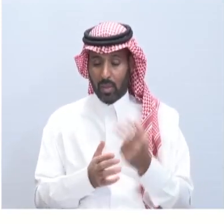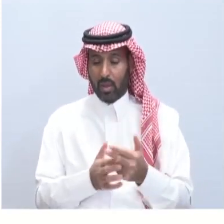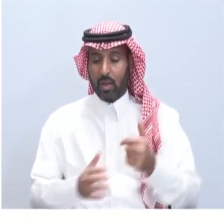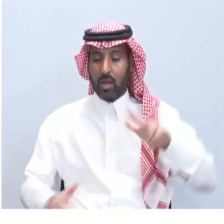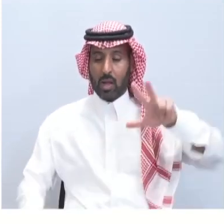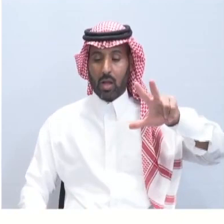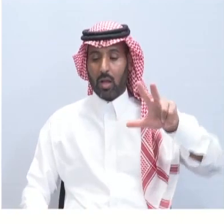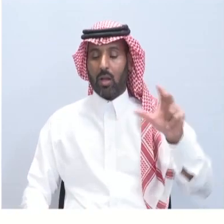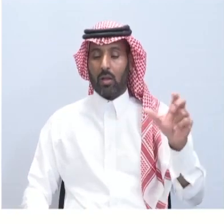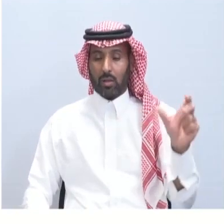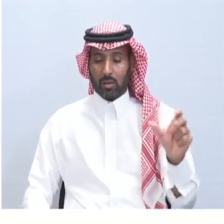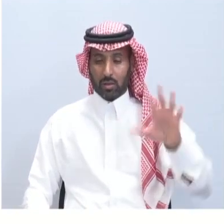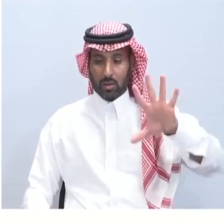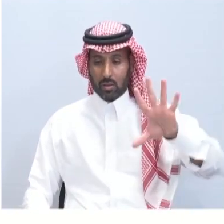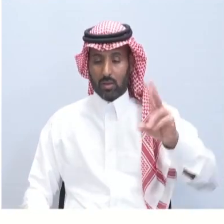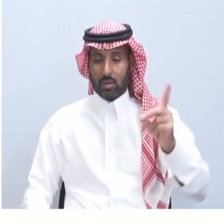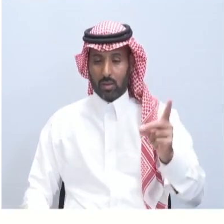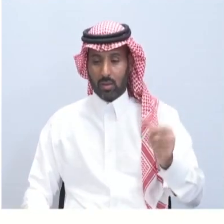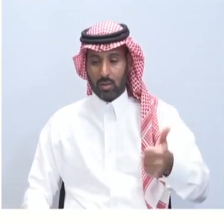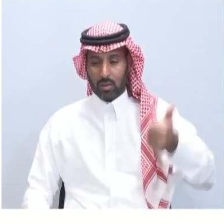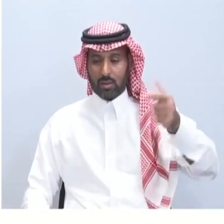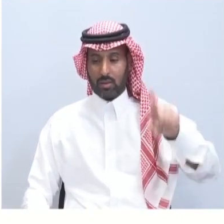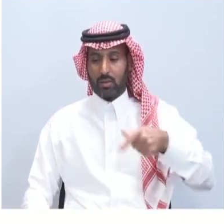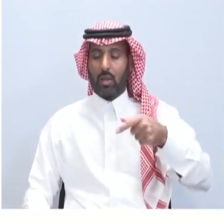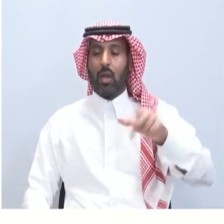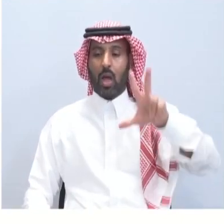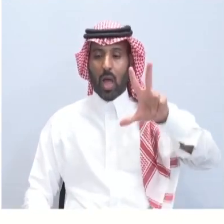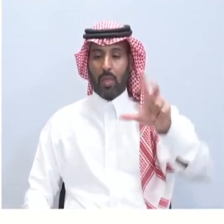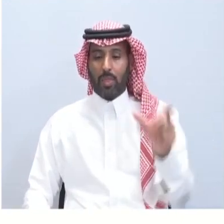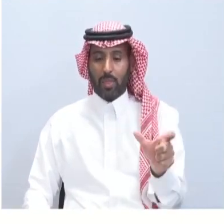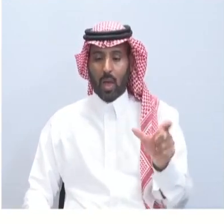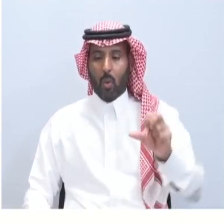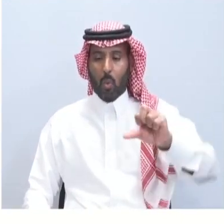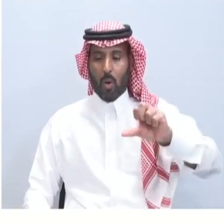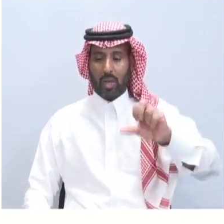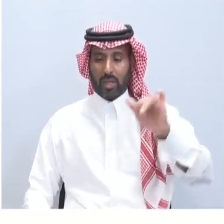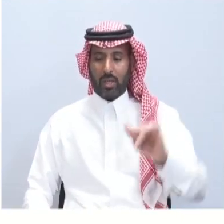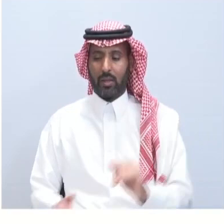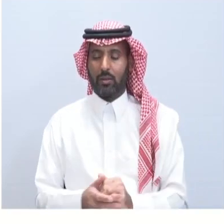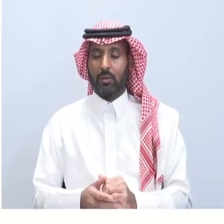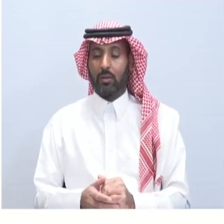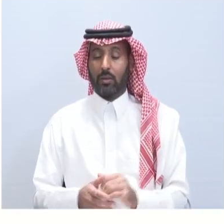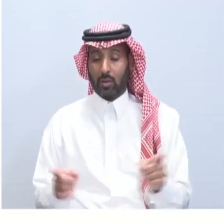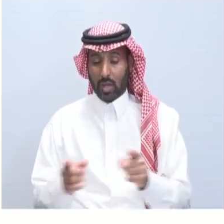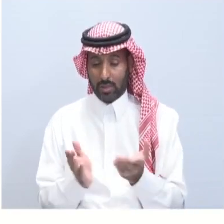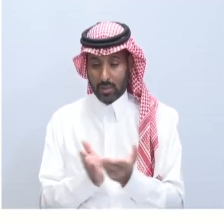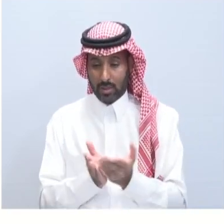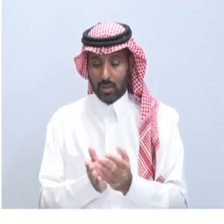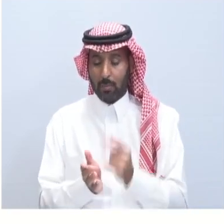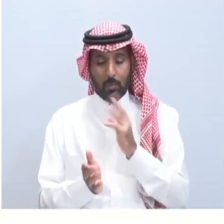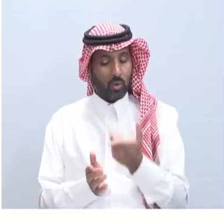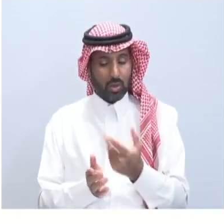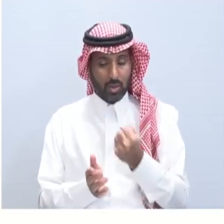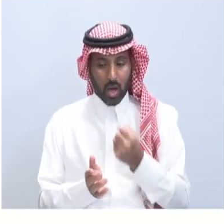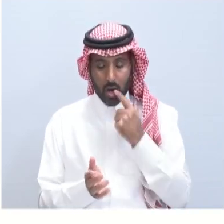احسنتم بارك الله فيكم يسمى او يعرف بالانشطار النووي في الخلاصه ما الطاقه